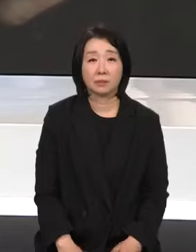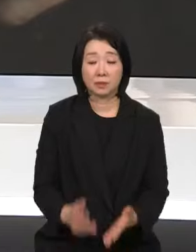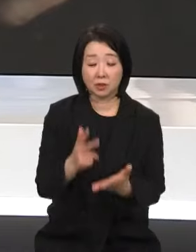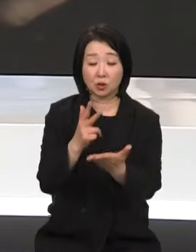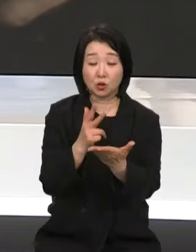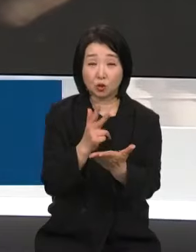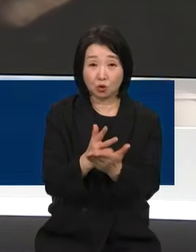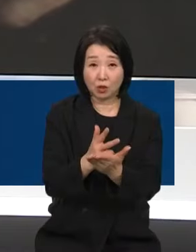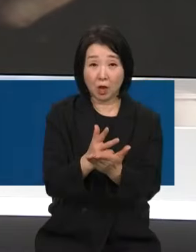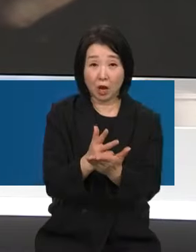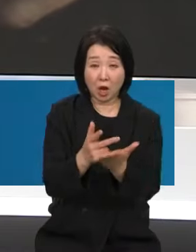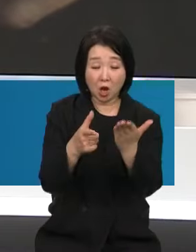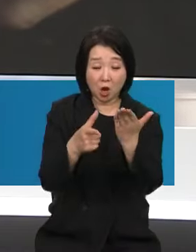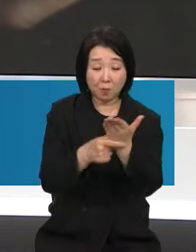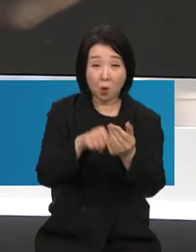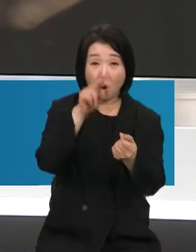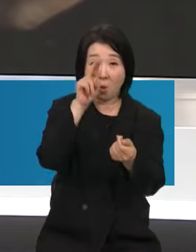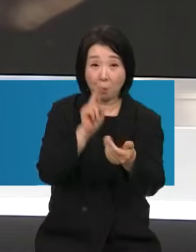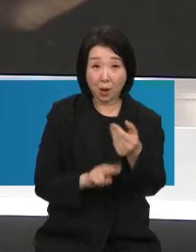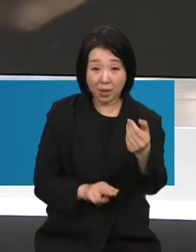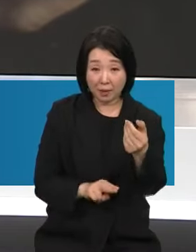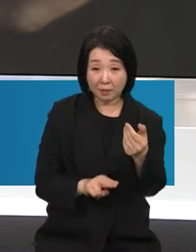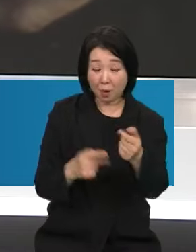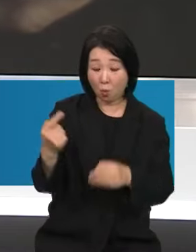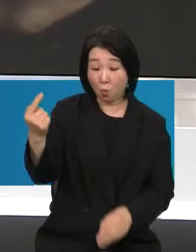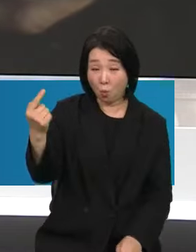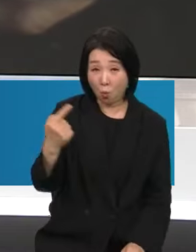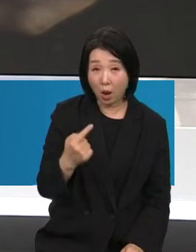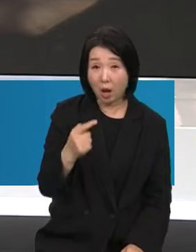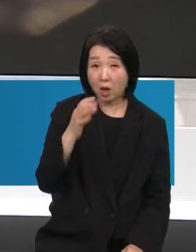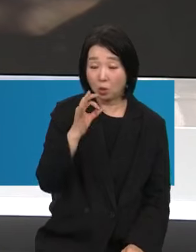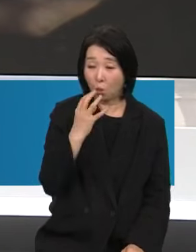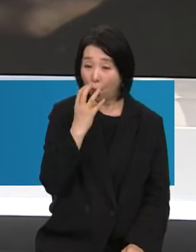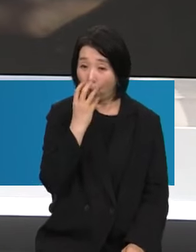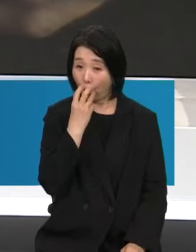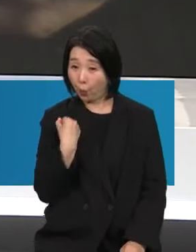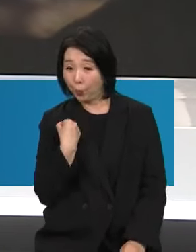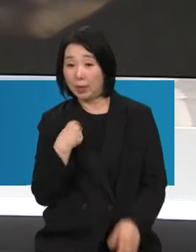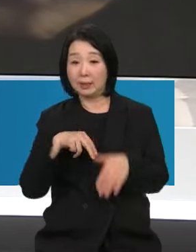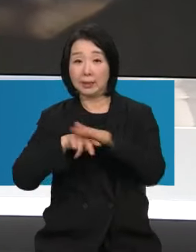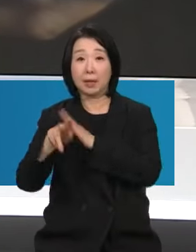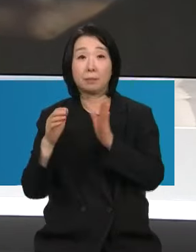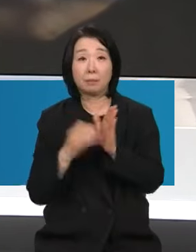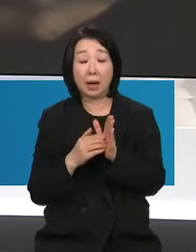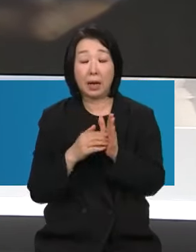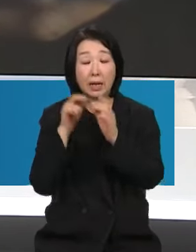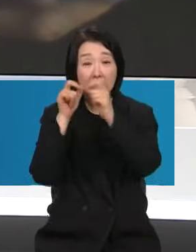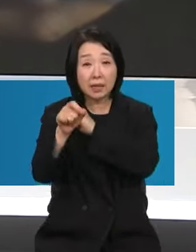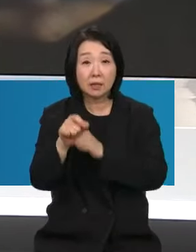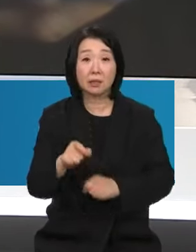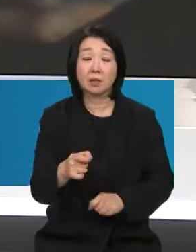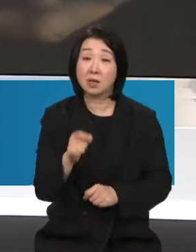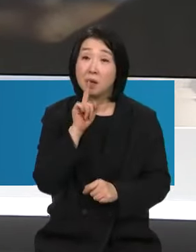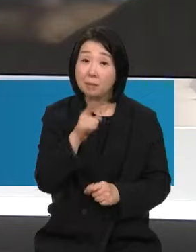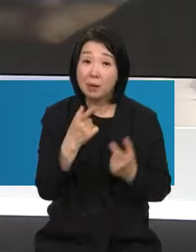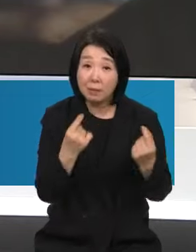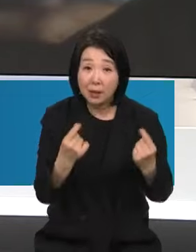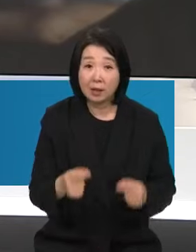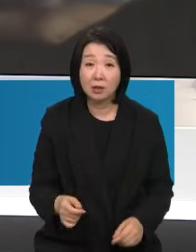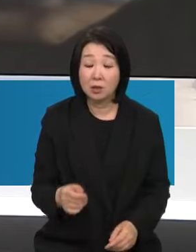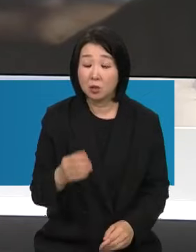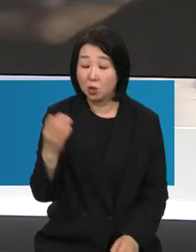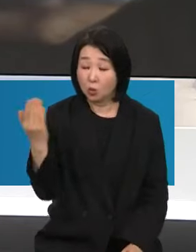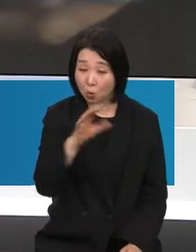주차권을 팔겠다고 접근한 뒤 돈만 챙겨 사라진 주차권 사기범 저희가 보도해 드린 적 있었는데 최근 또